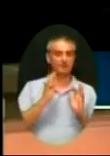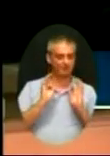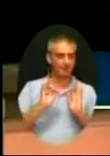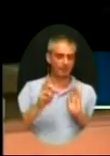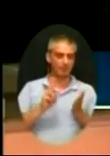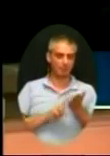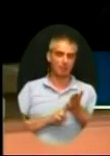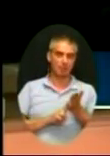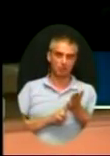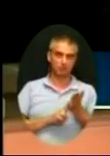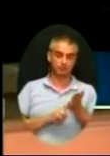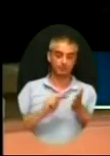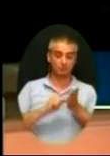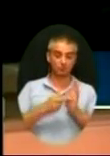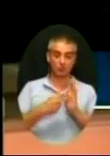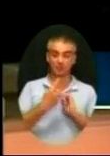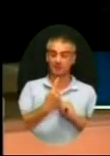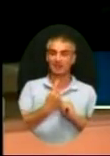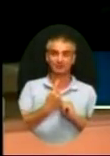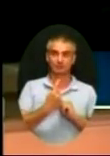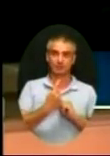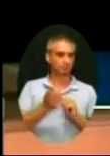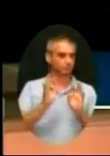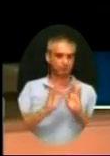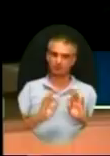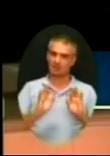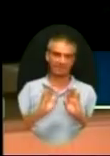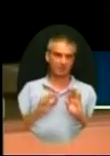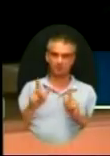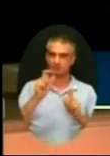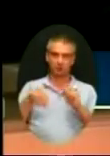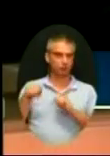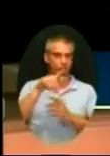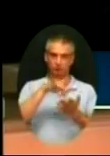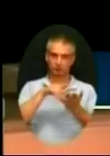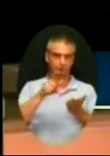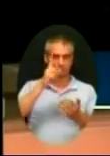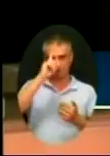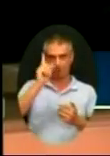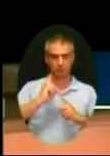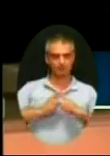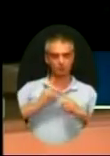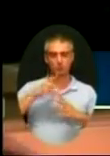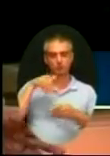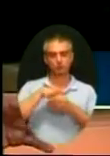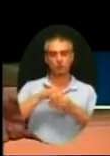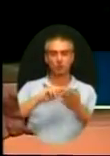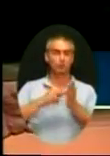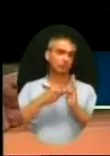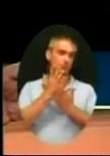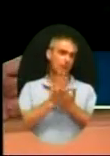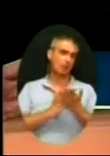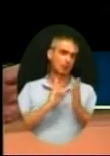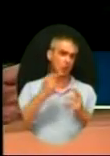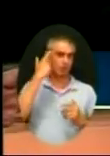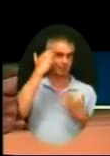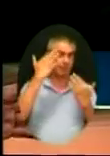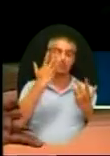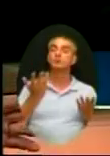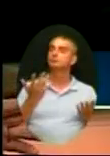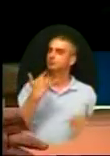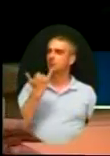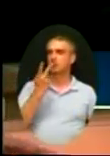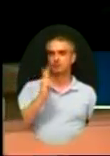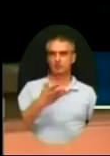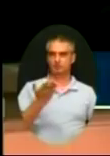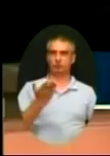ובאמת זה נכון, התוכנית עצמה, הרי אף אחד מאלה שיושבים פה, אני מניח, לא יודע בדיוק מה יש בתוכנית. חלק מאיתנו יכולים לנחש. לנחש